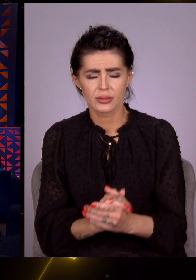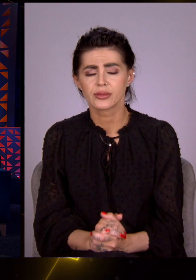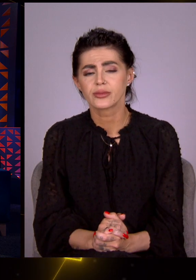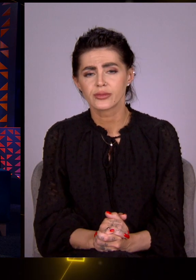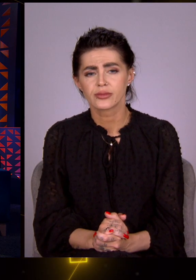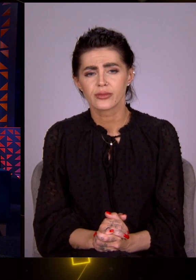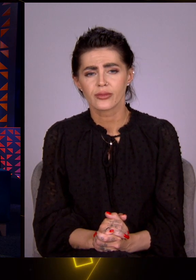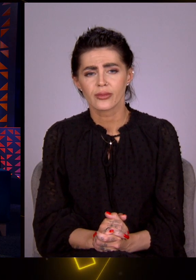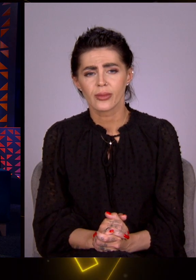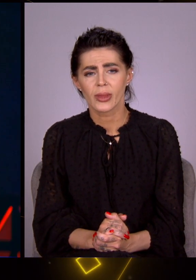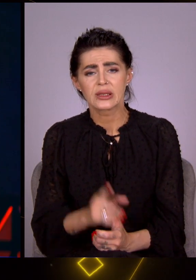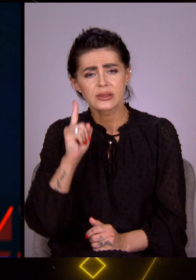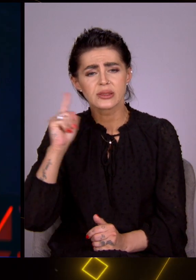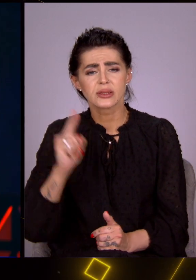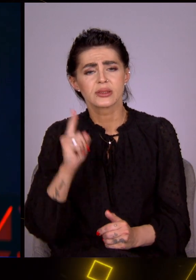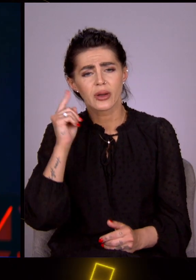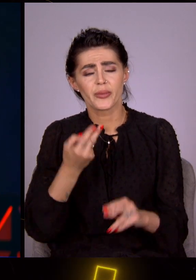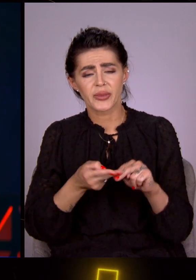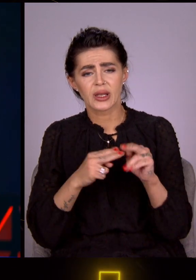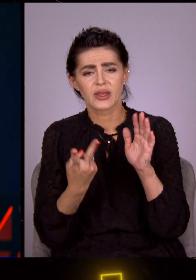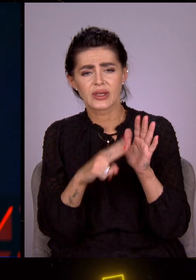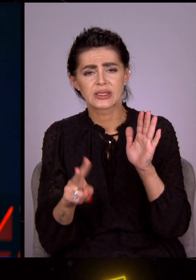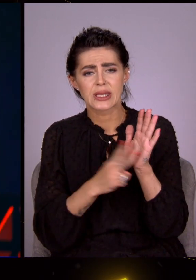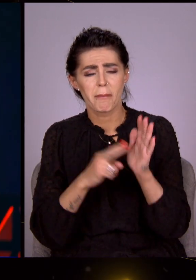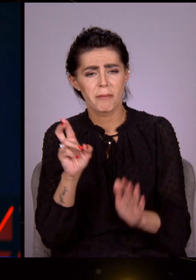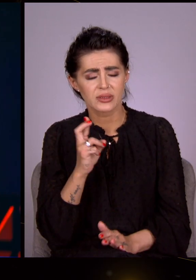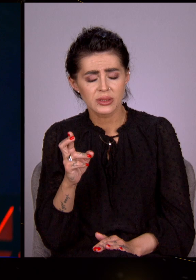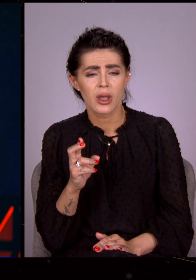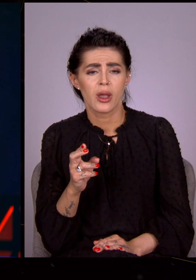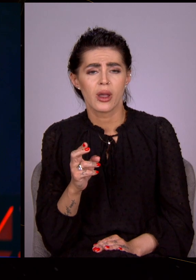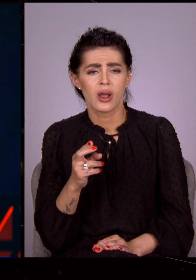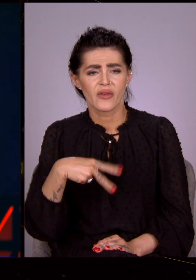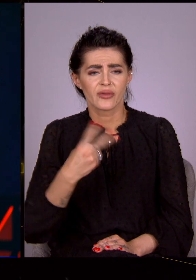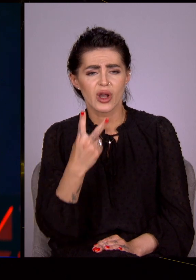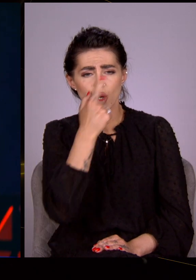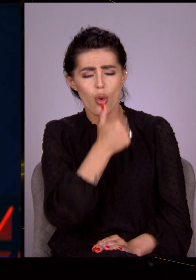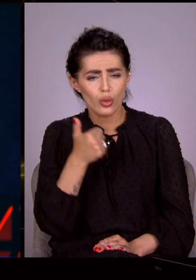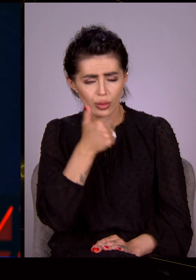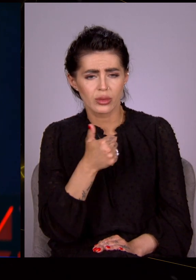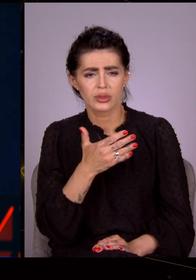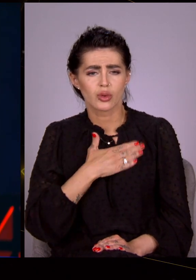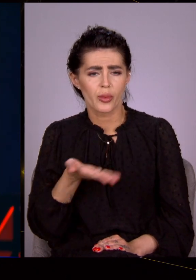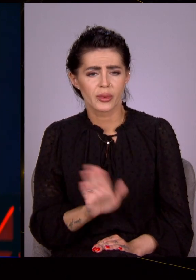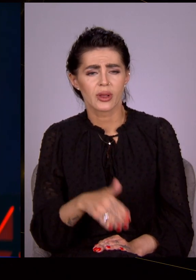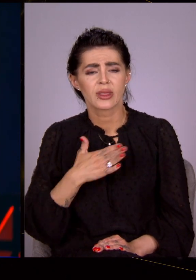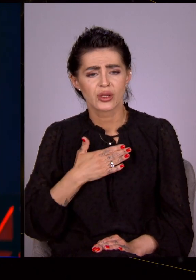да, торкнулася вашої сім'ї. 27 березня 22-го року загинув наш